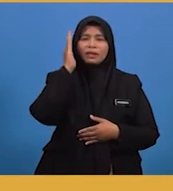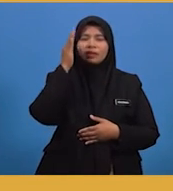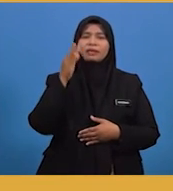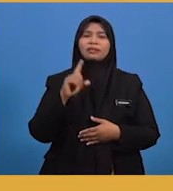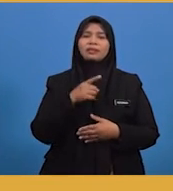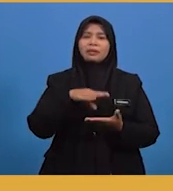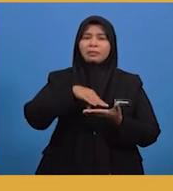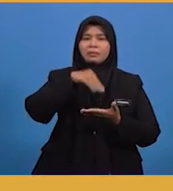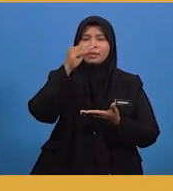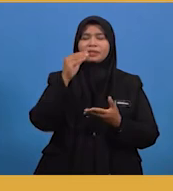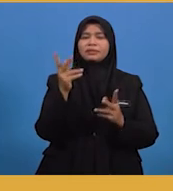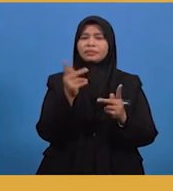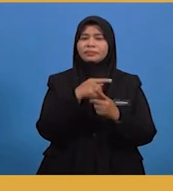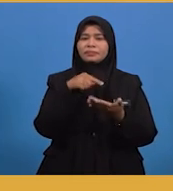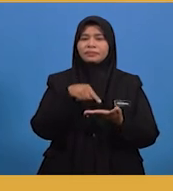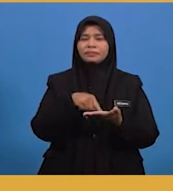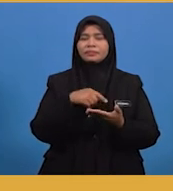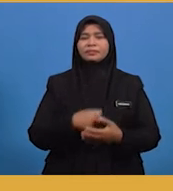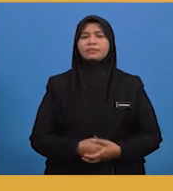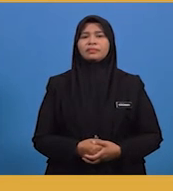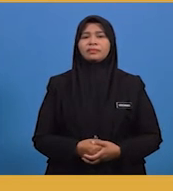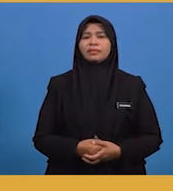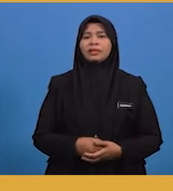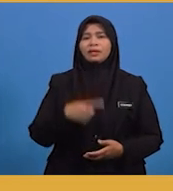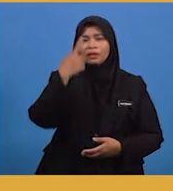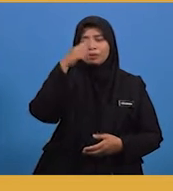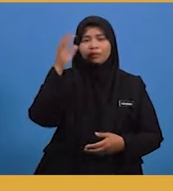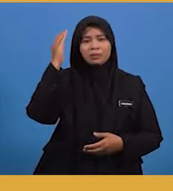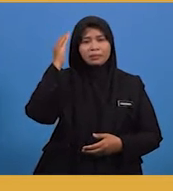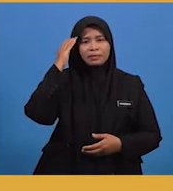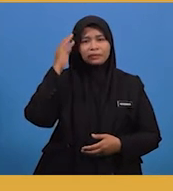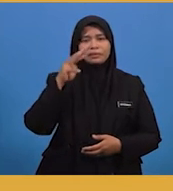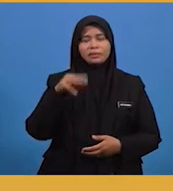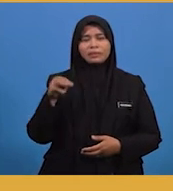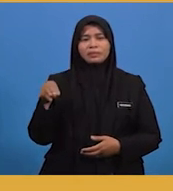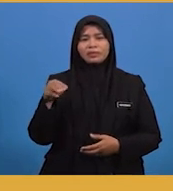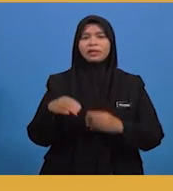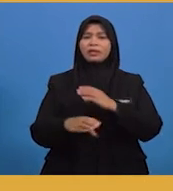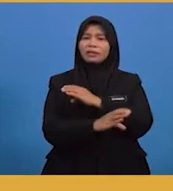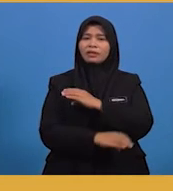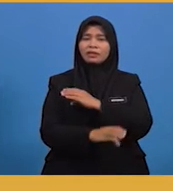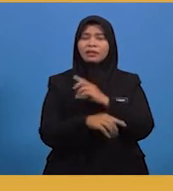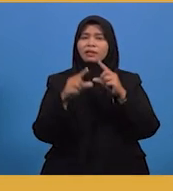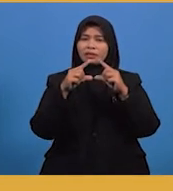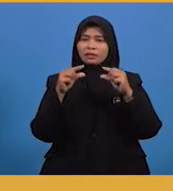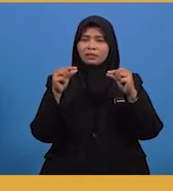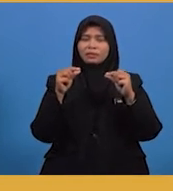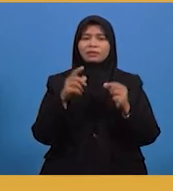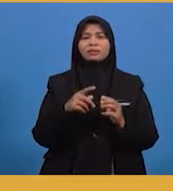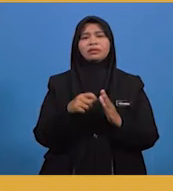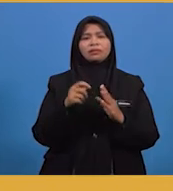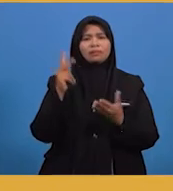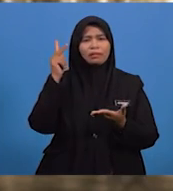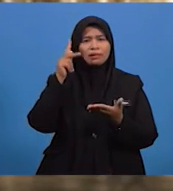pelajari pada episod kali ini. Untuk pengetahuan murid-murid, negara Jepun juga terkenal